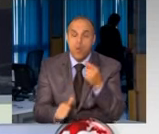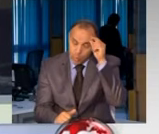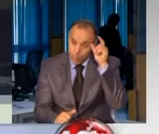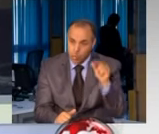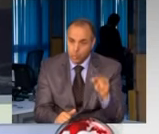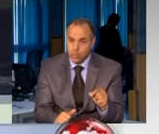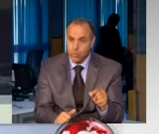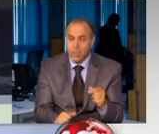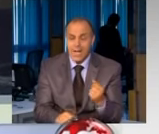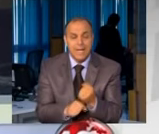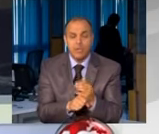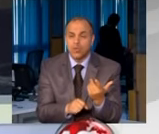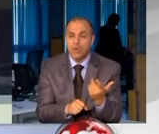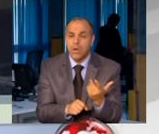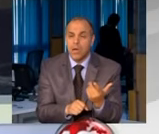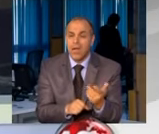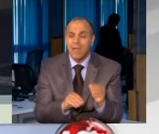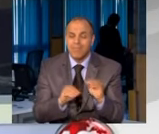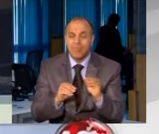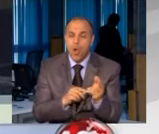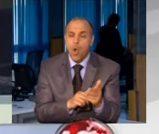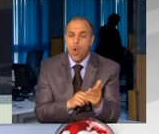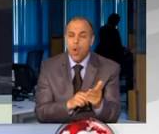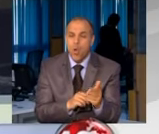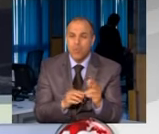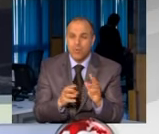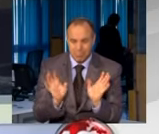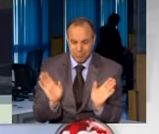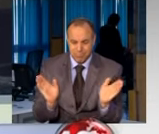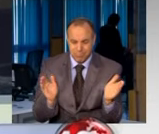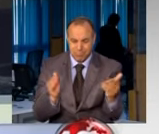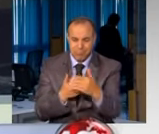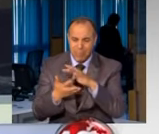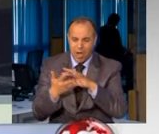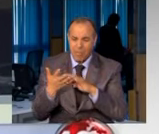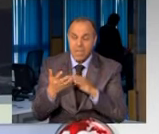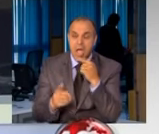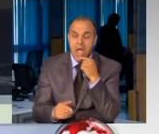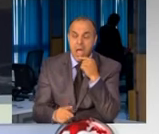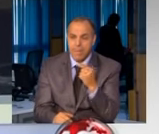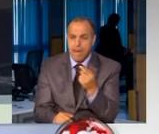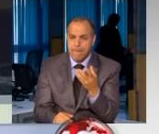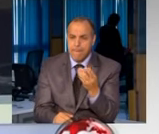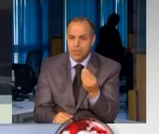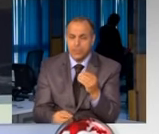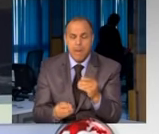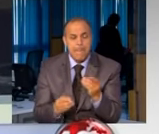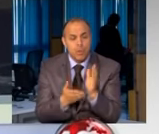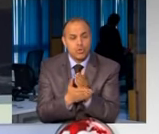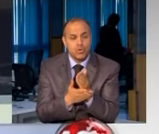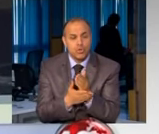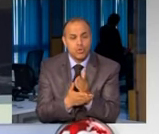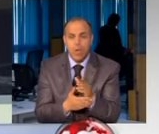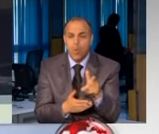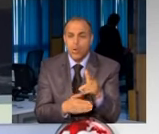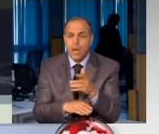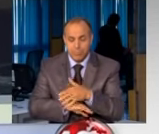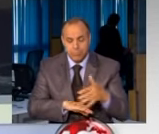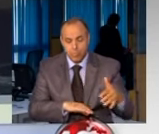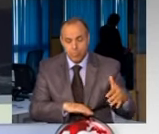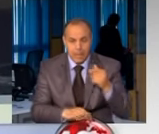وطنيا من الإنتاج فيما يتعلق بتربية الأسماك في الأقفاص وكذلك من حيث عدد المشاريع المنتصبة على